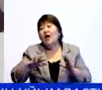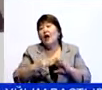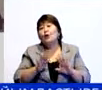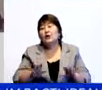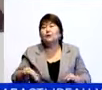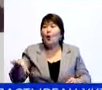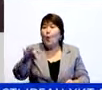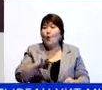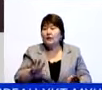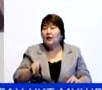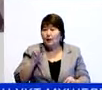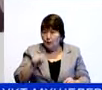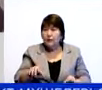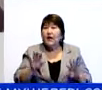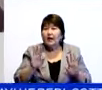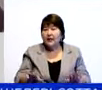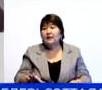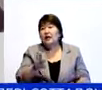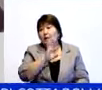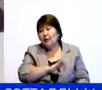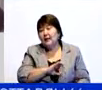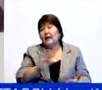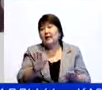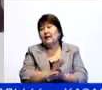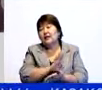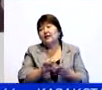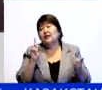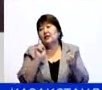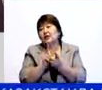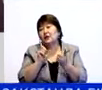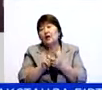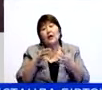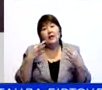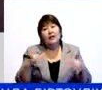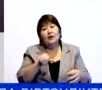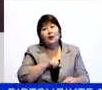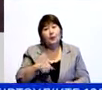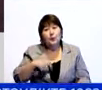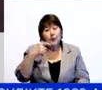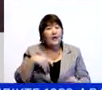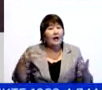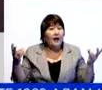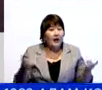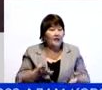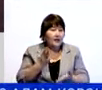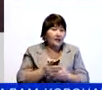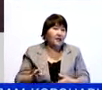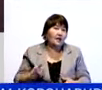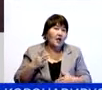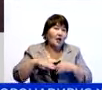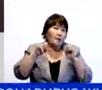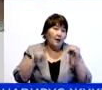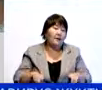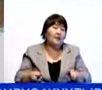емес, облысқа емес, осы жақтағы пайдаланатын тегін кездесулерді еркін өздеріне қажет ететін мамандықтарды